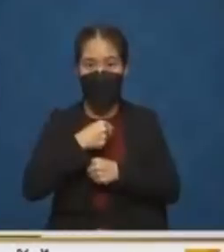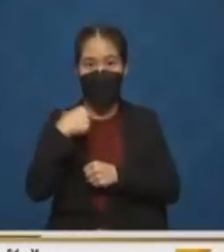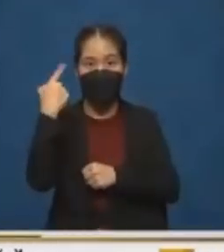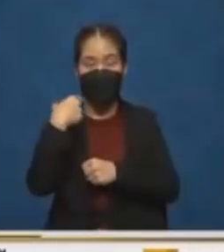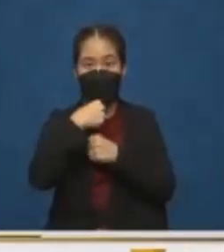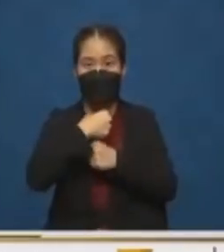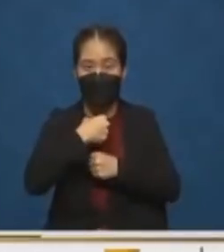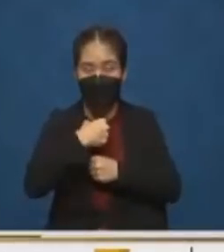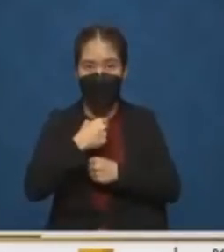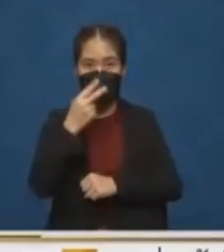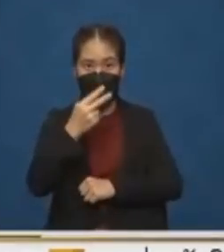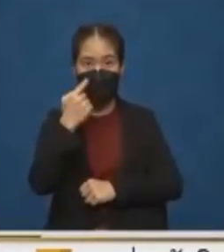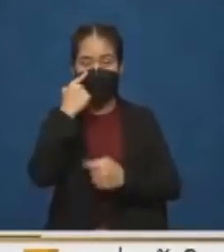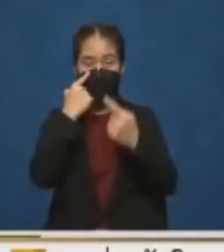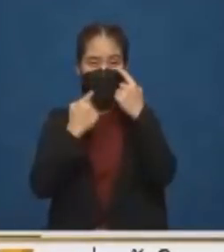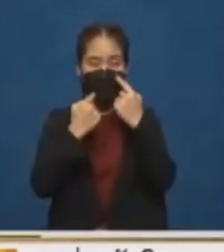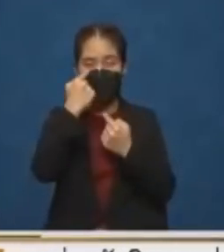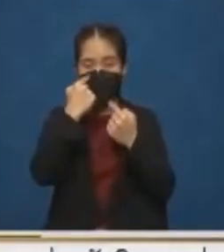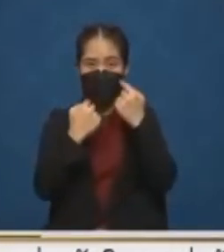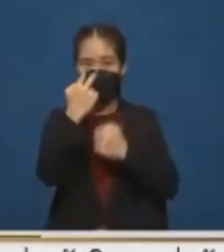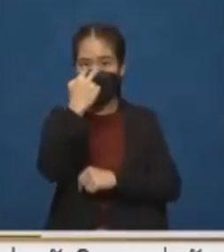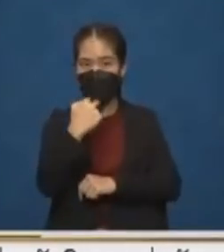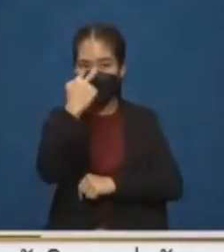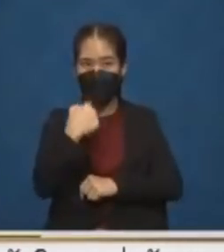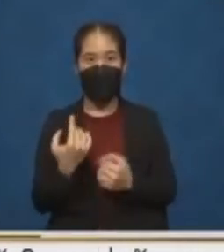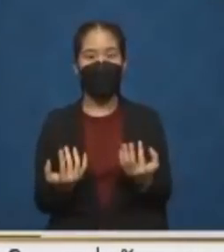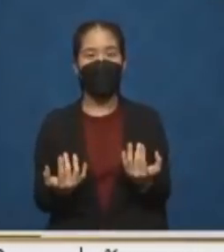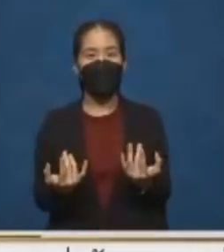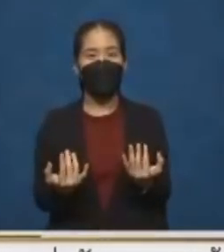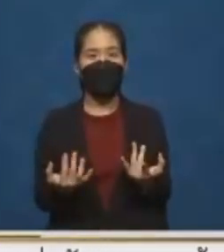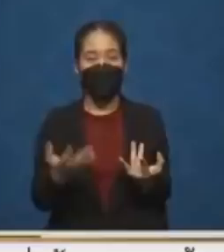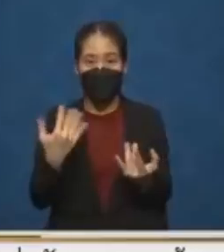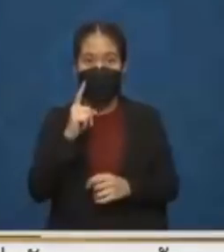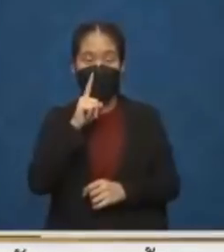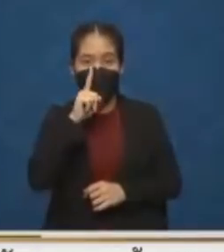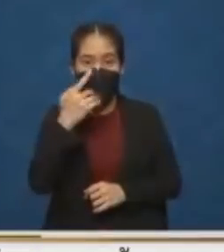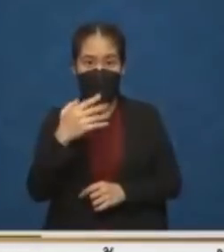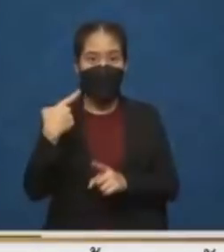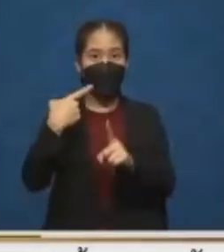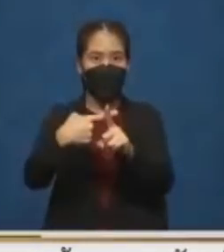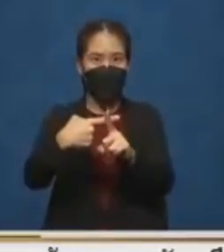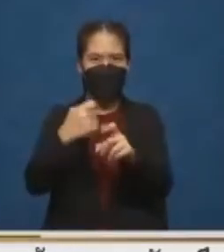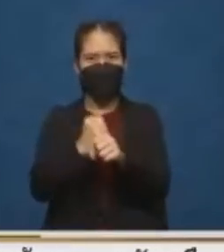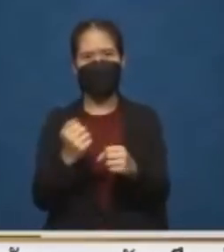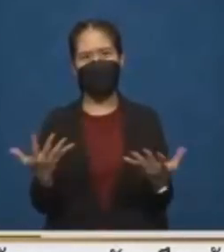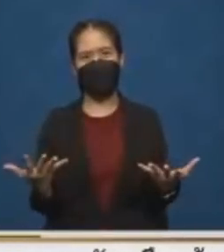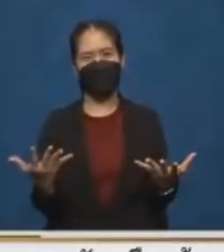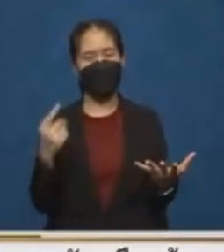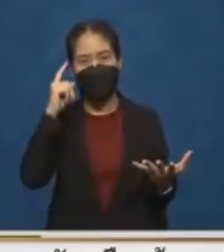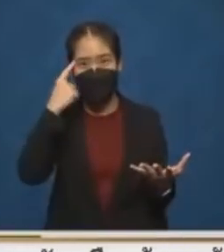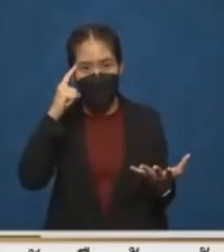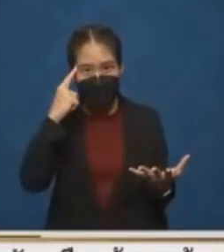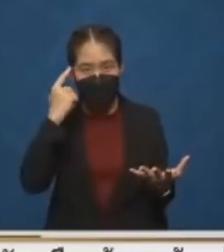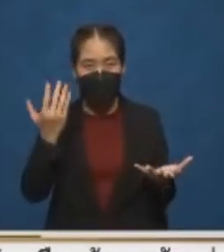คอยการตรวจโควิดตัวเสรก็ยไมรจะไปรัษาทไหนอีกบัแข็งบ